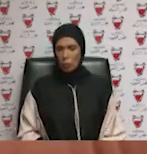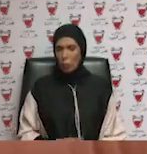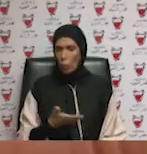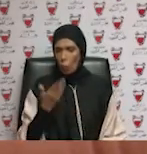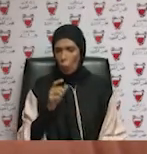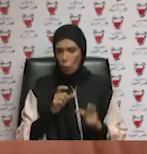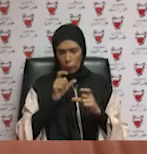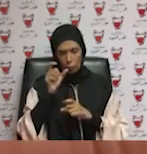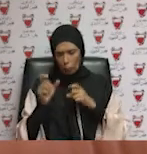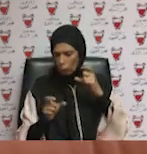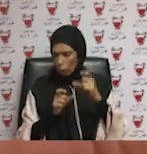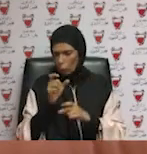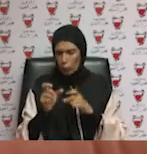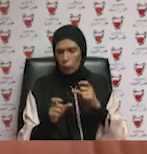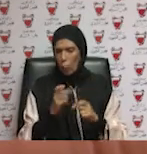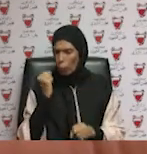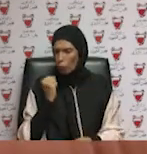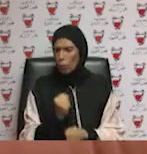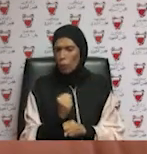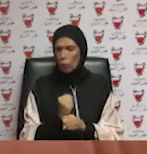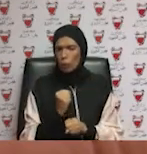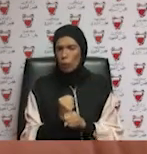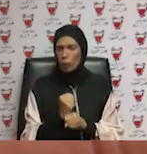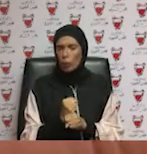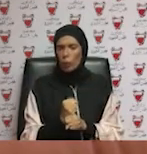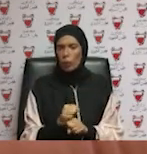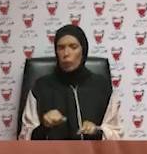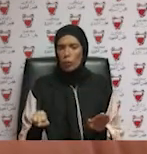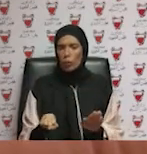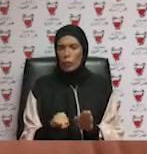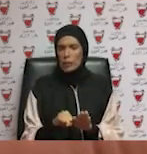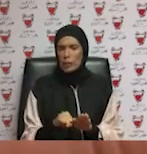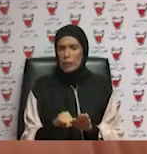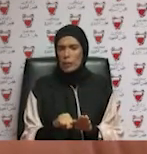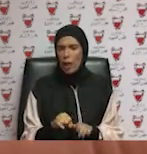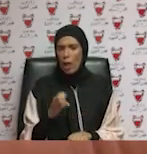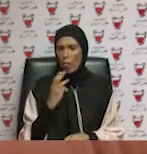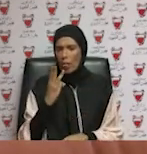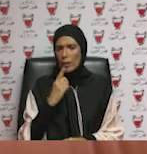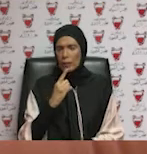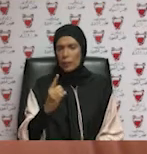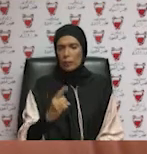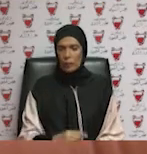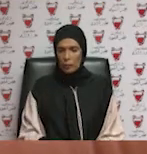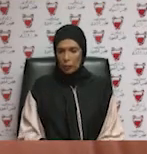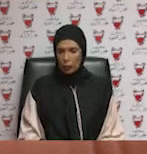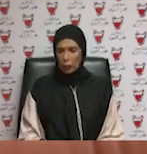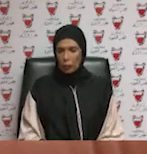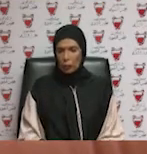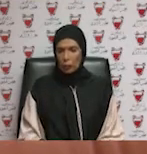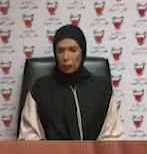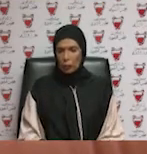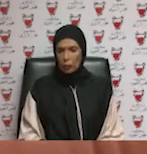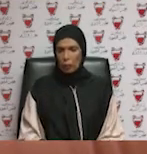أين الإشراف، أين التنفيذ بوضع هذه المادة لمدها لأكثر من 3 سنوات، هني راح يكون